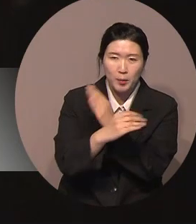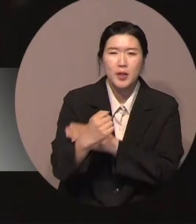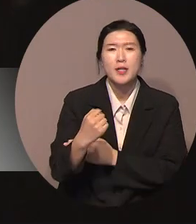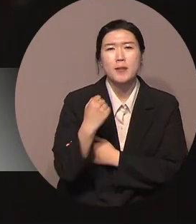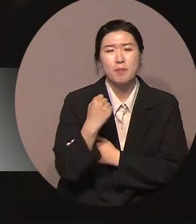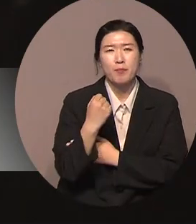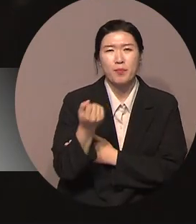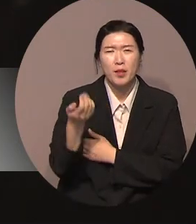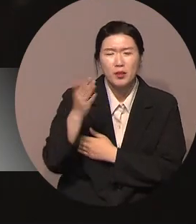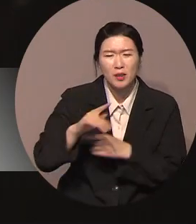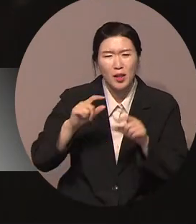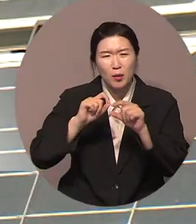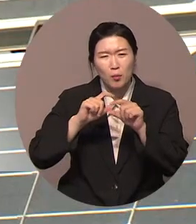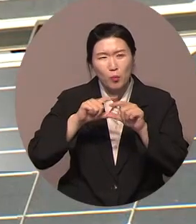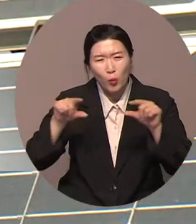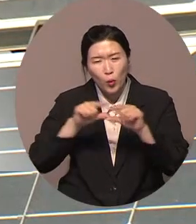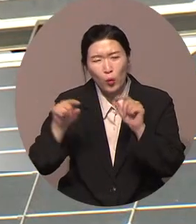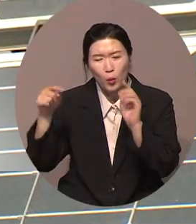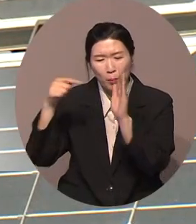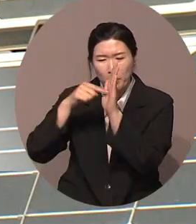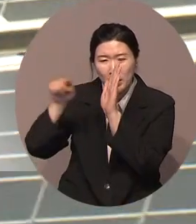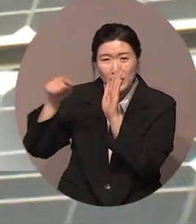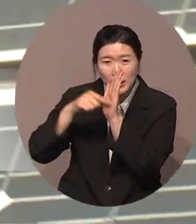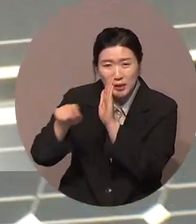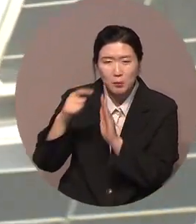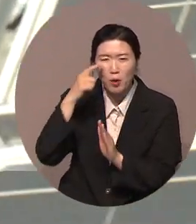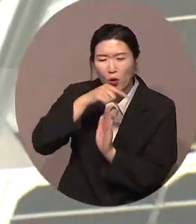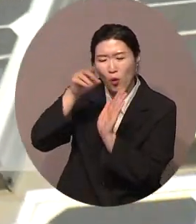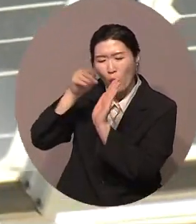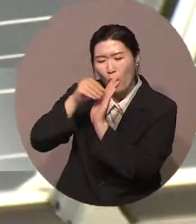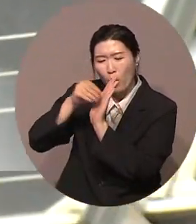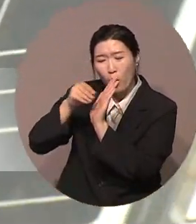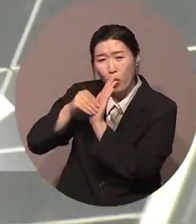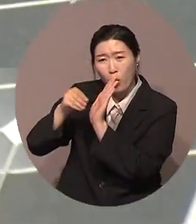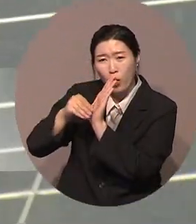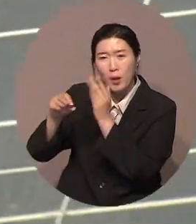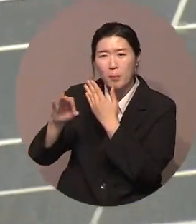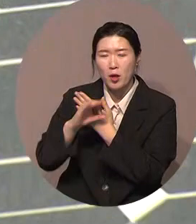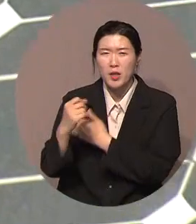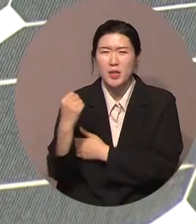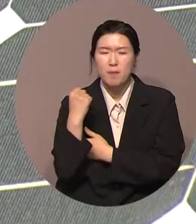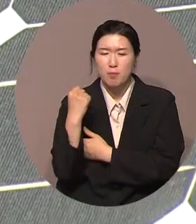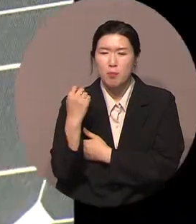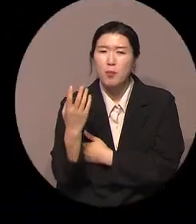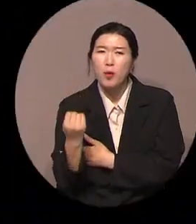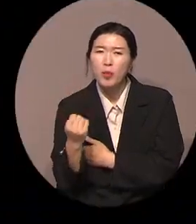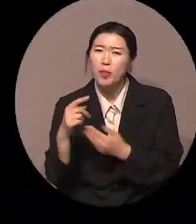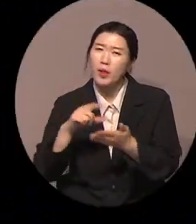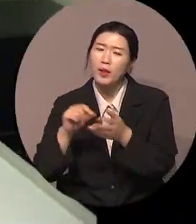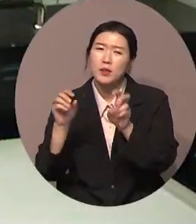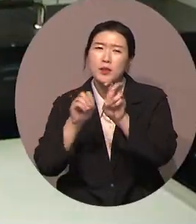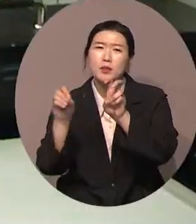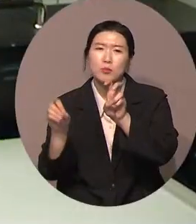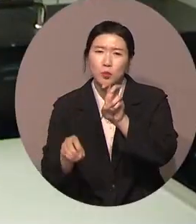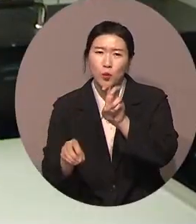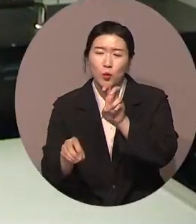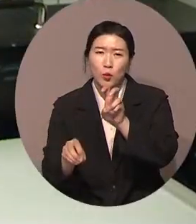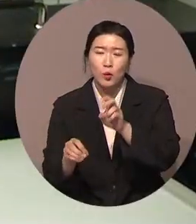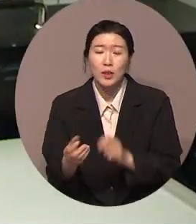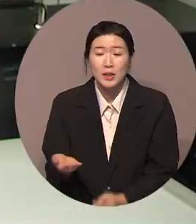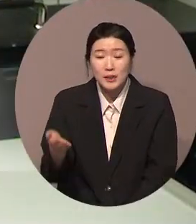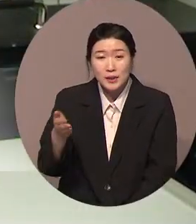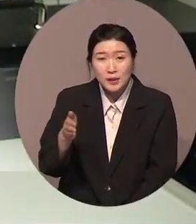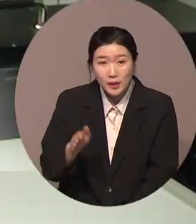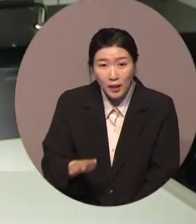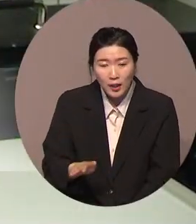보통 빛이 반사되거나 먼지가 쌓이다 보니 태양전지 효율은 20% 안팎에 그칩니다. 그런데 한